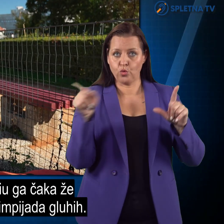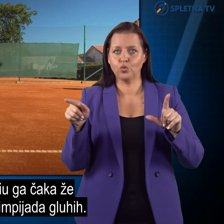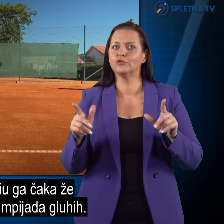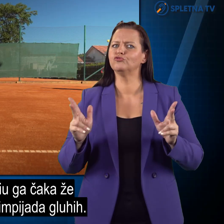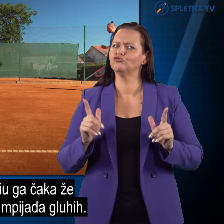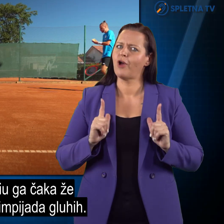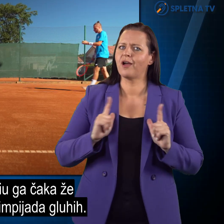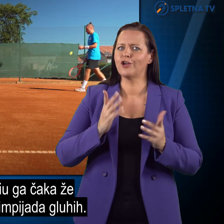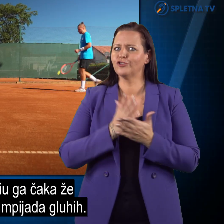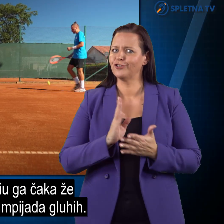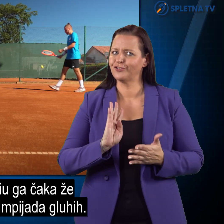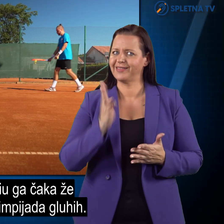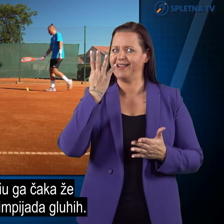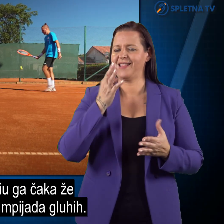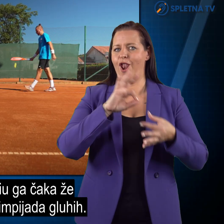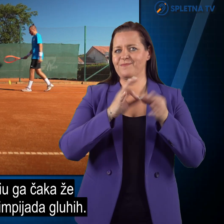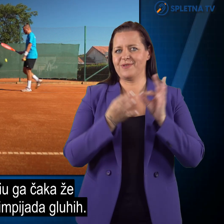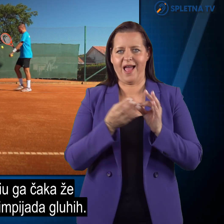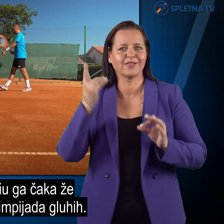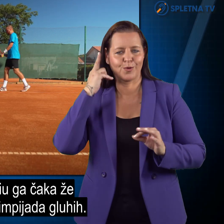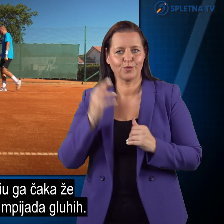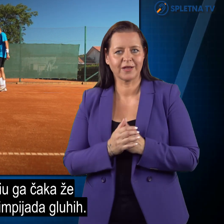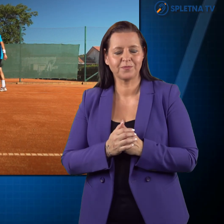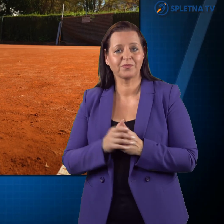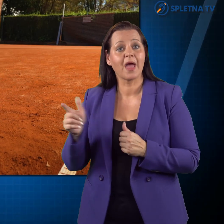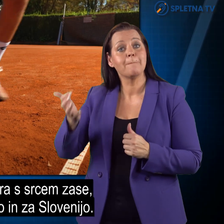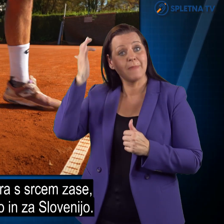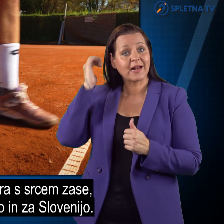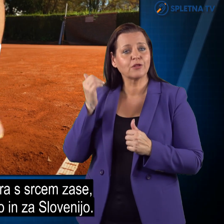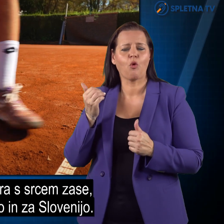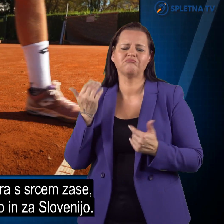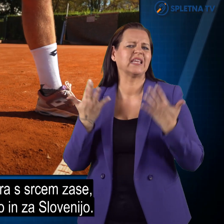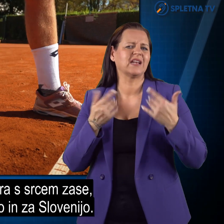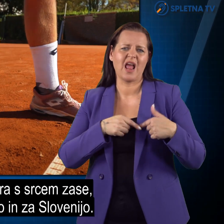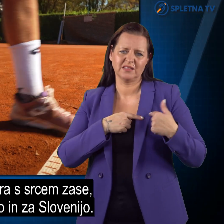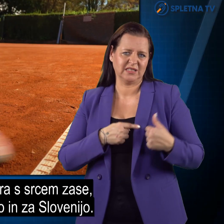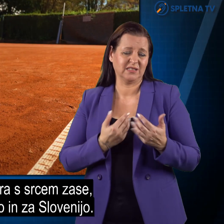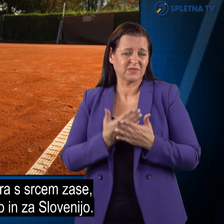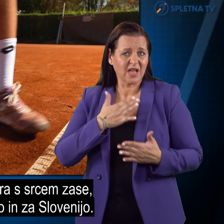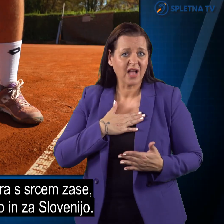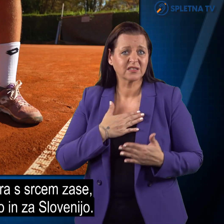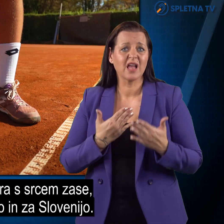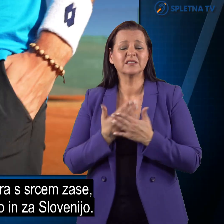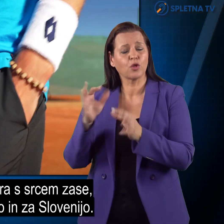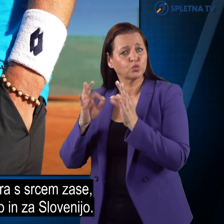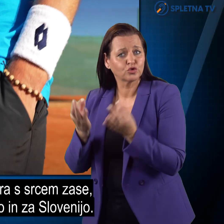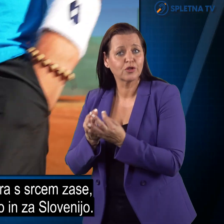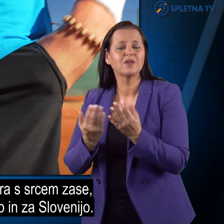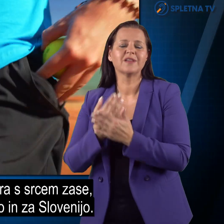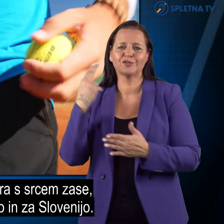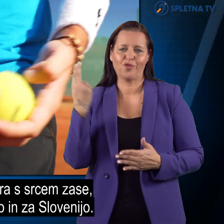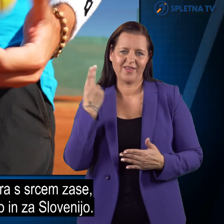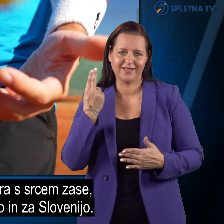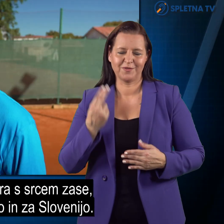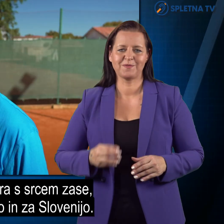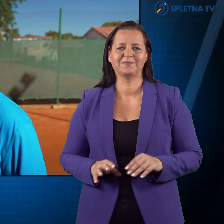že 4. olimpijada gluhih. Marino igra s srcem zase, za družino in